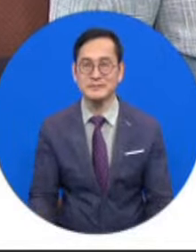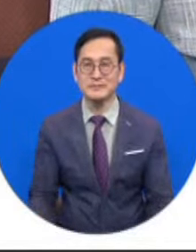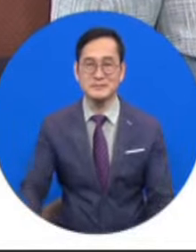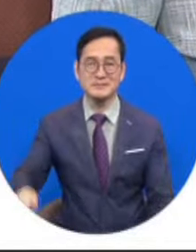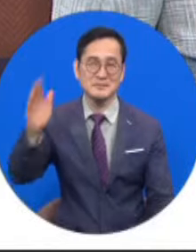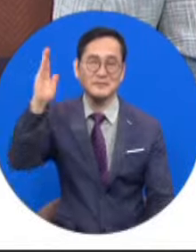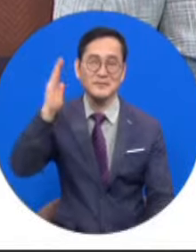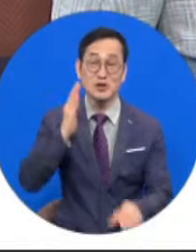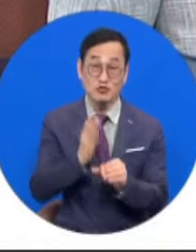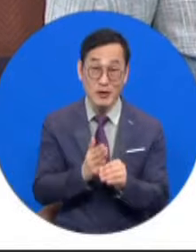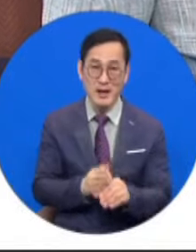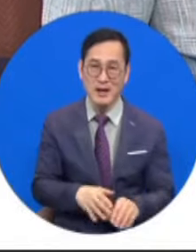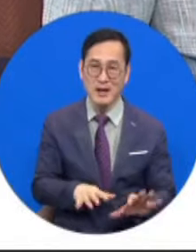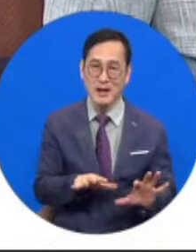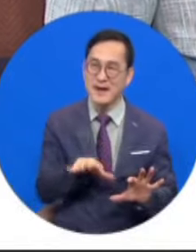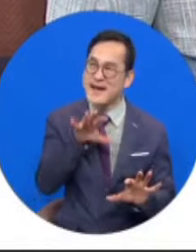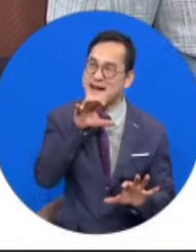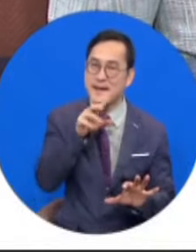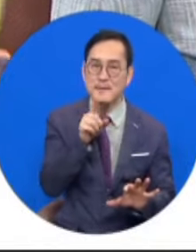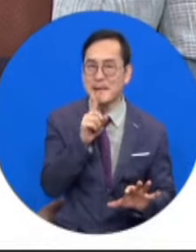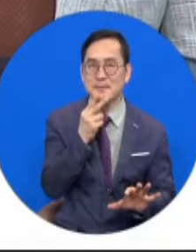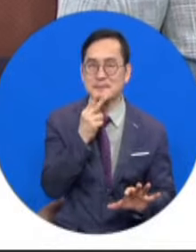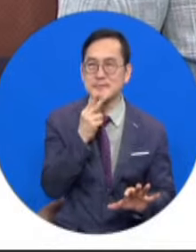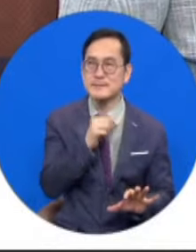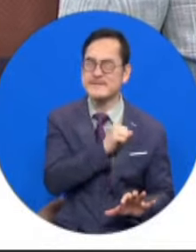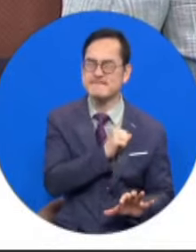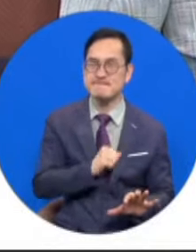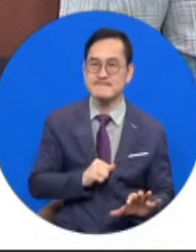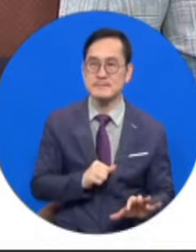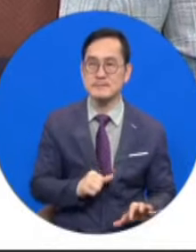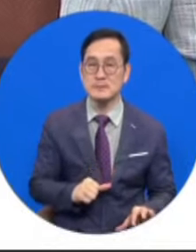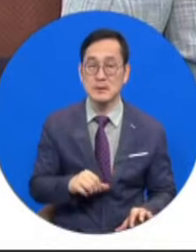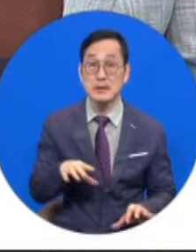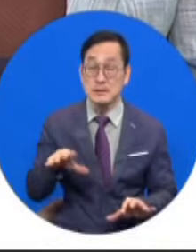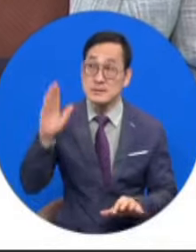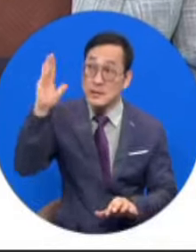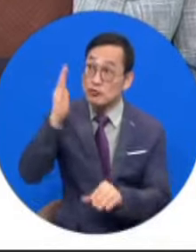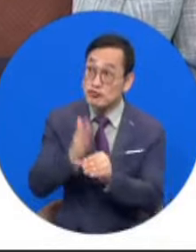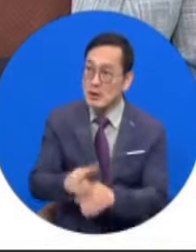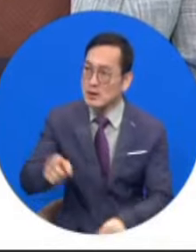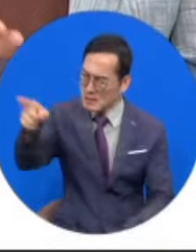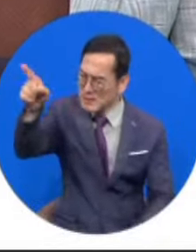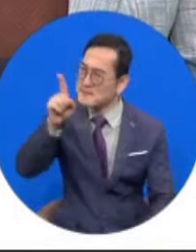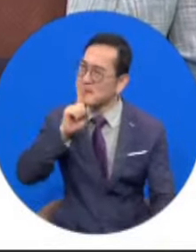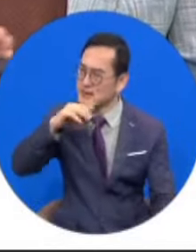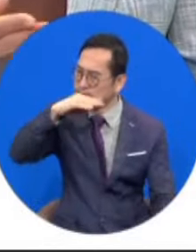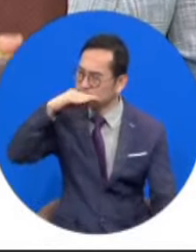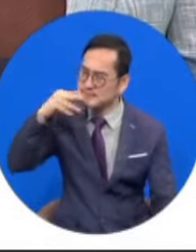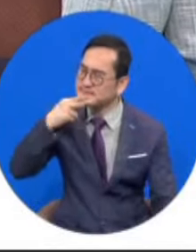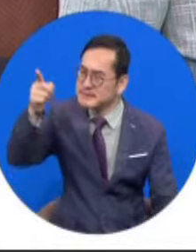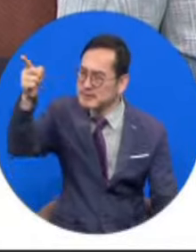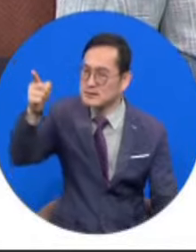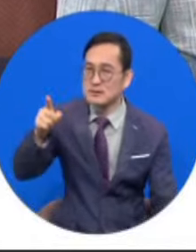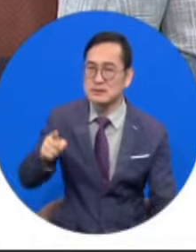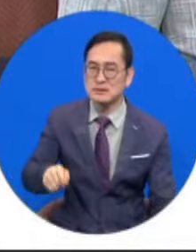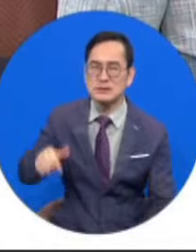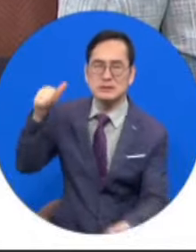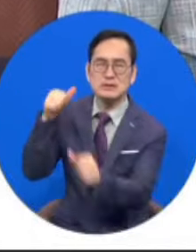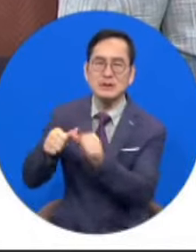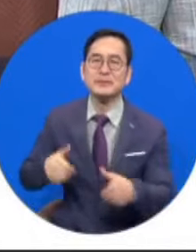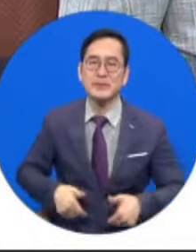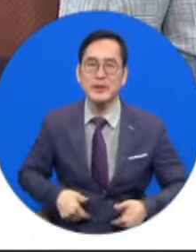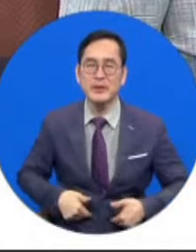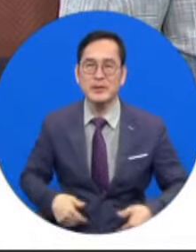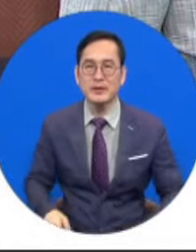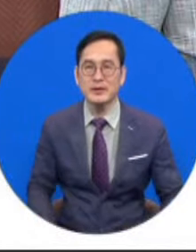문제제기 하는 사람은 없었는지도 저는 궁금합니다 예 분명히 문제 제기를 했어야 저는 맞다고 생각을 하거든요 내용으로 봐서는 이거는